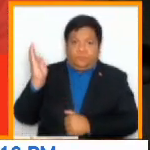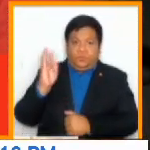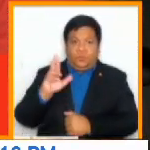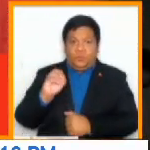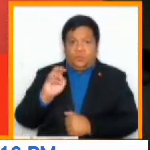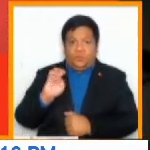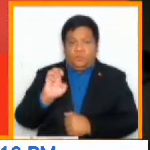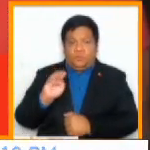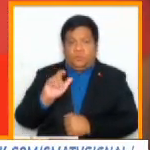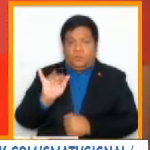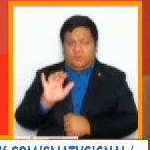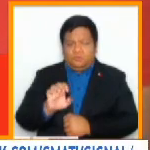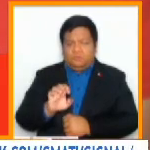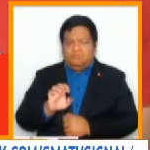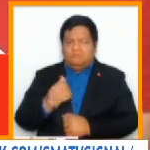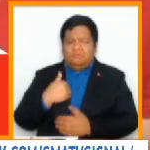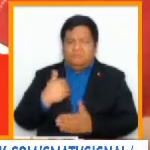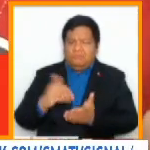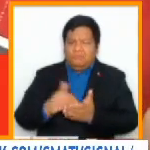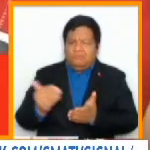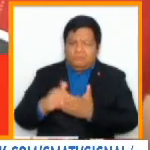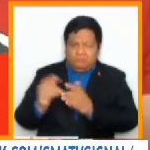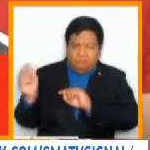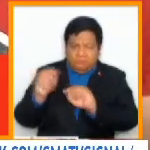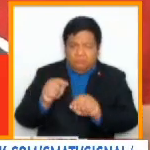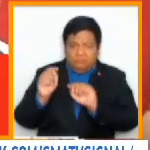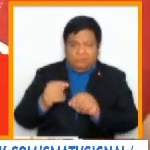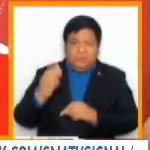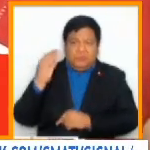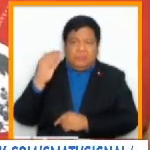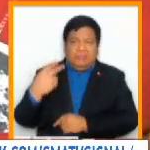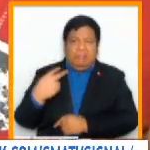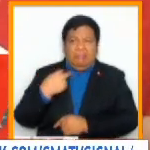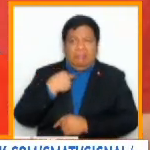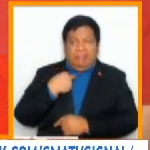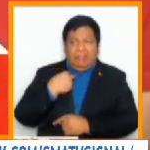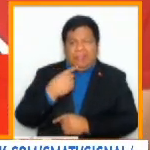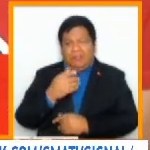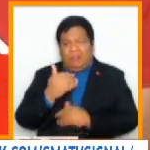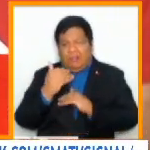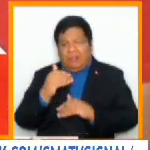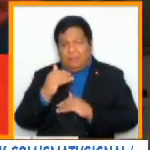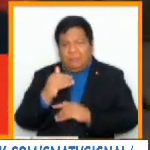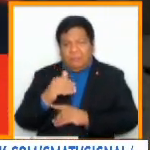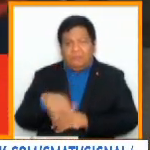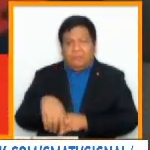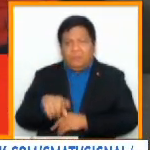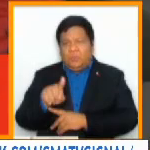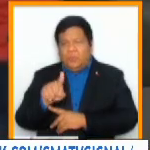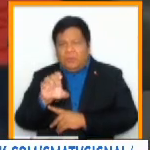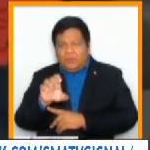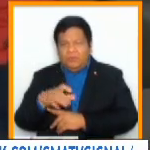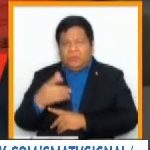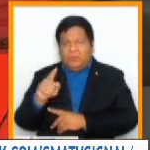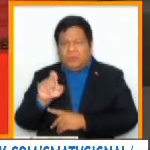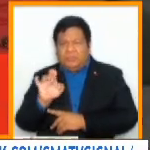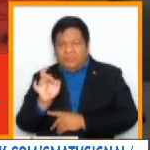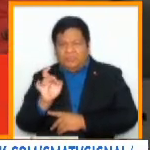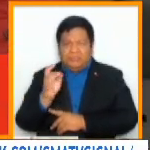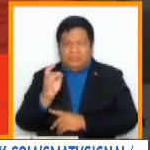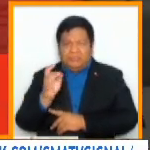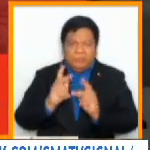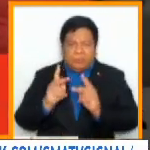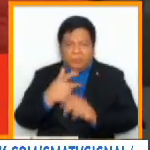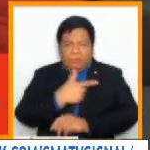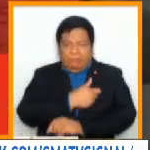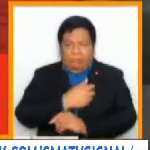na kasi 100 lang yung nakaraan. Tapos kahapon naman sa 150 yung number ko. Umaasa siyang ngayon